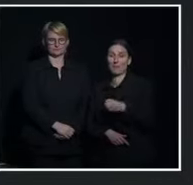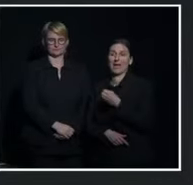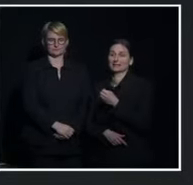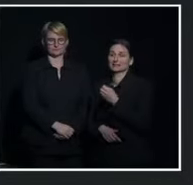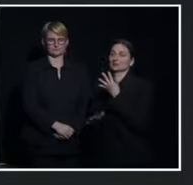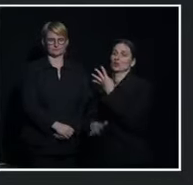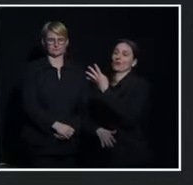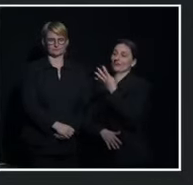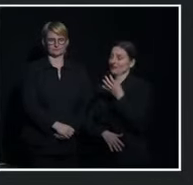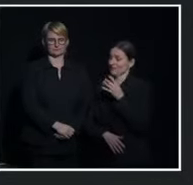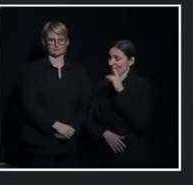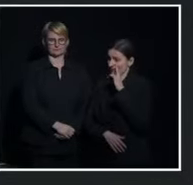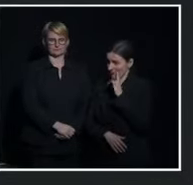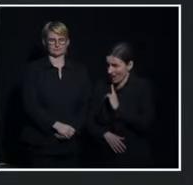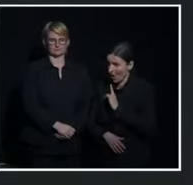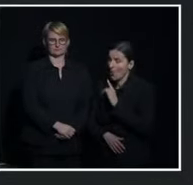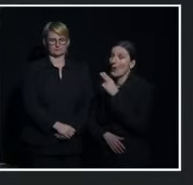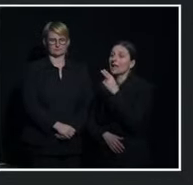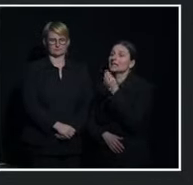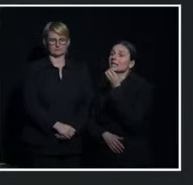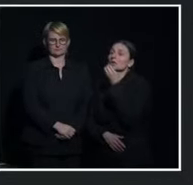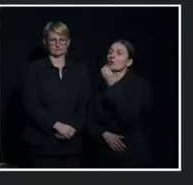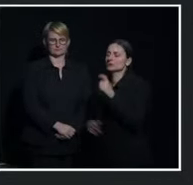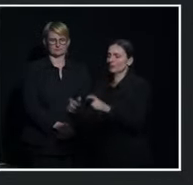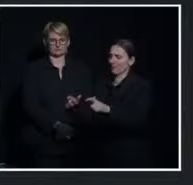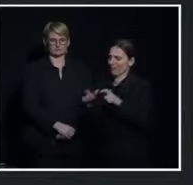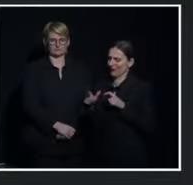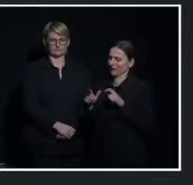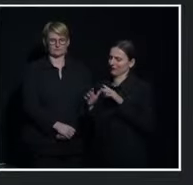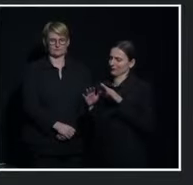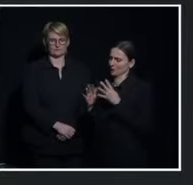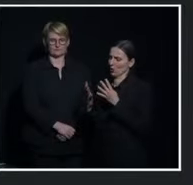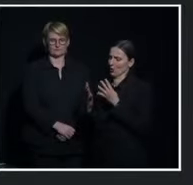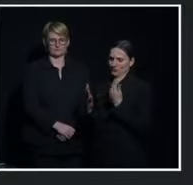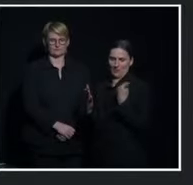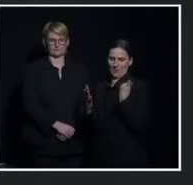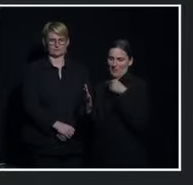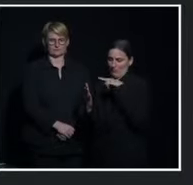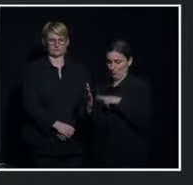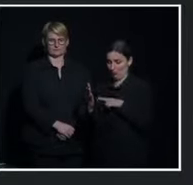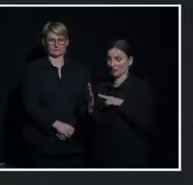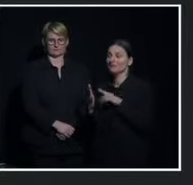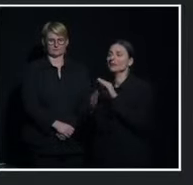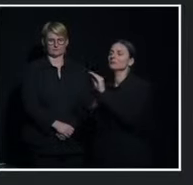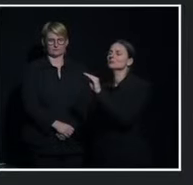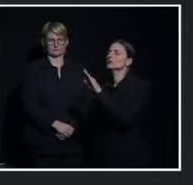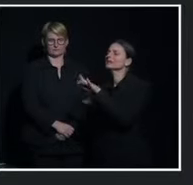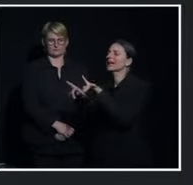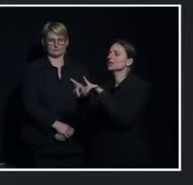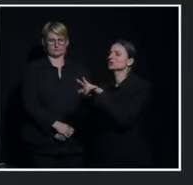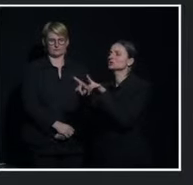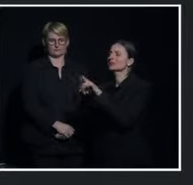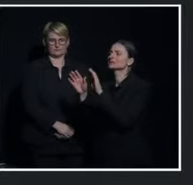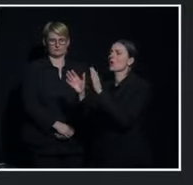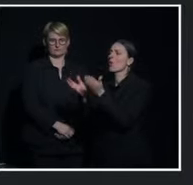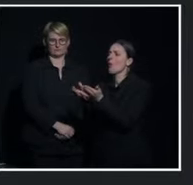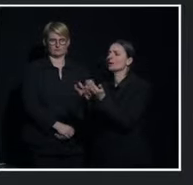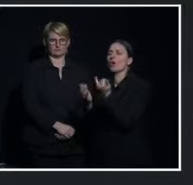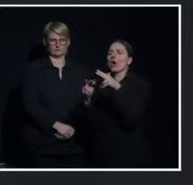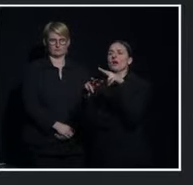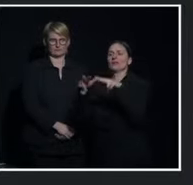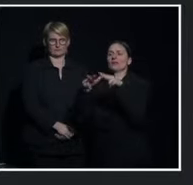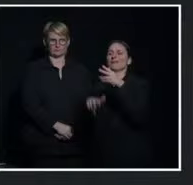Rose, auf Ihr Schreiben vom 9. des Monats teilen wir Ihnen mit, dass wir die Urne Ihrer Schwester heute an die Verwaltung